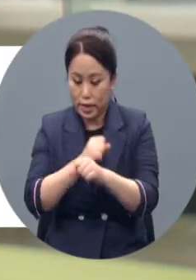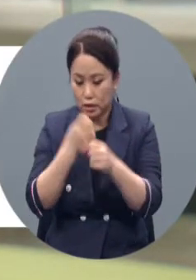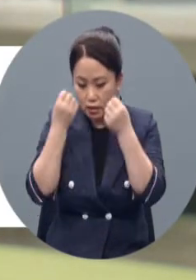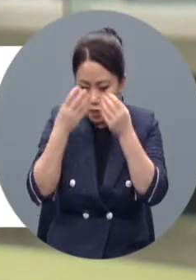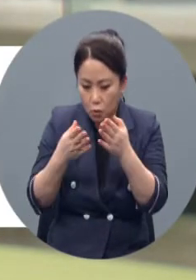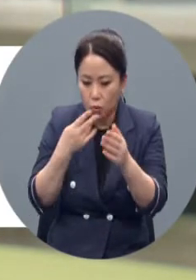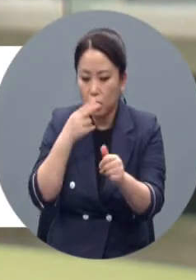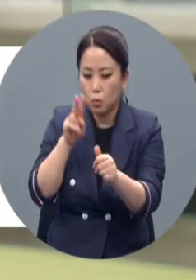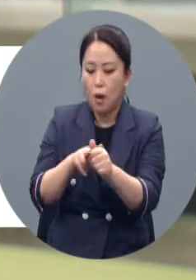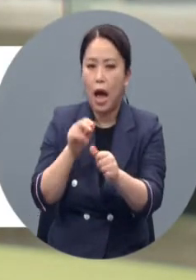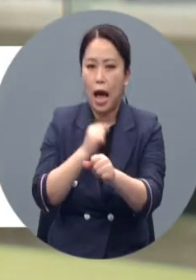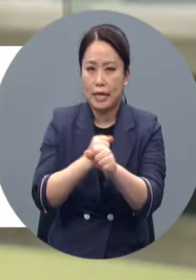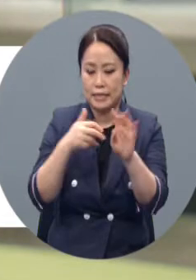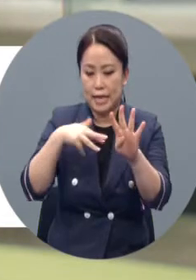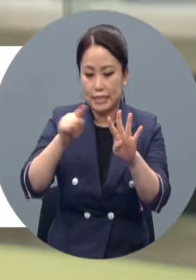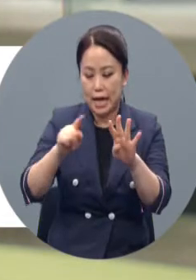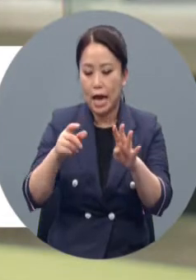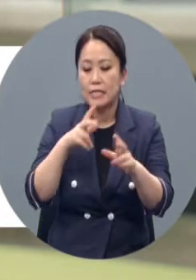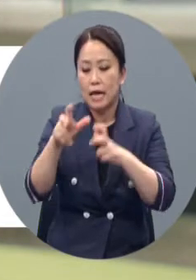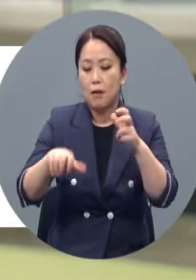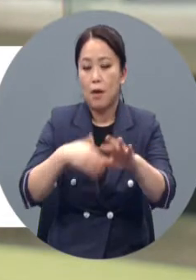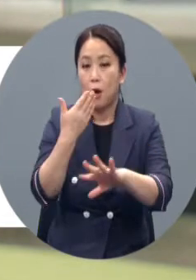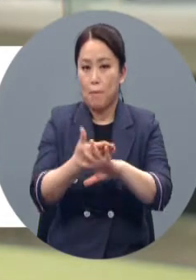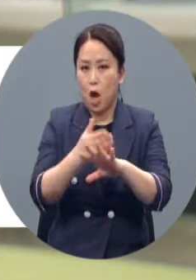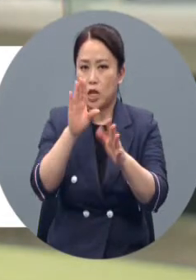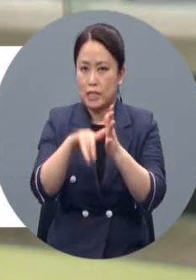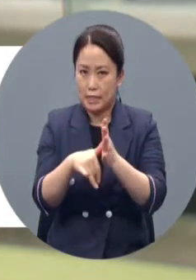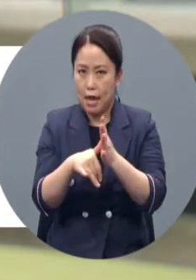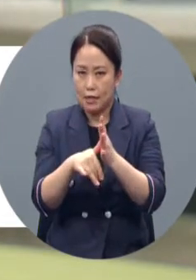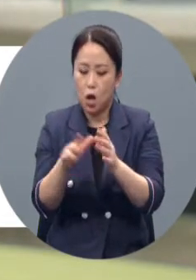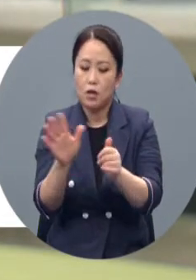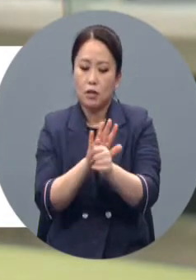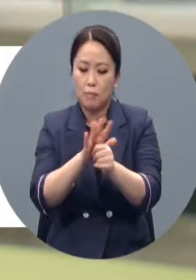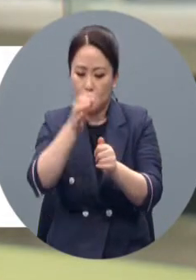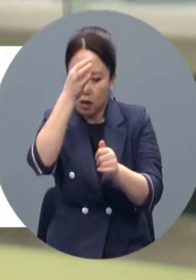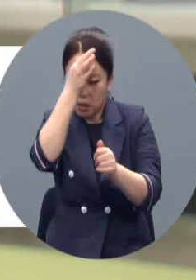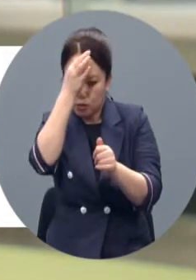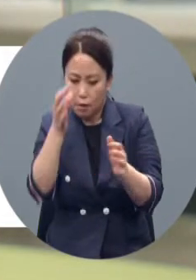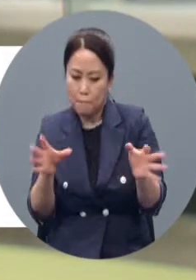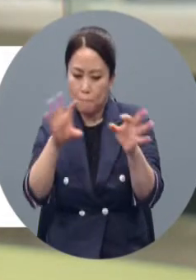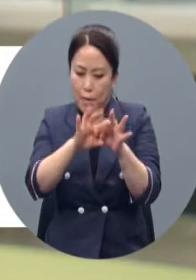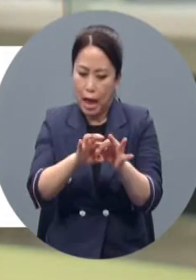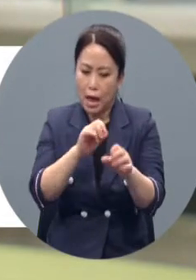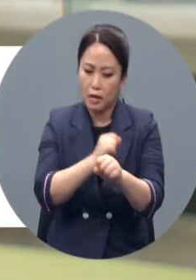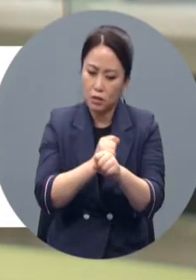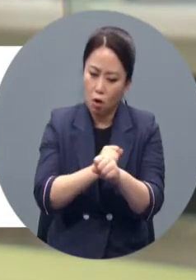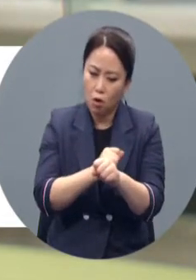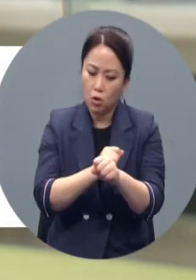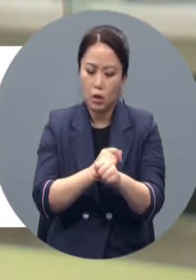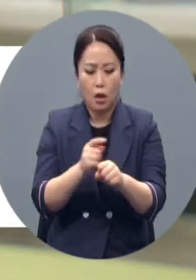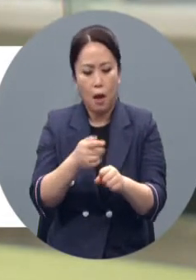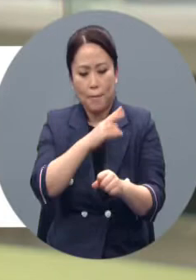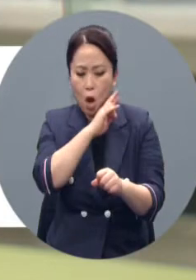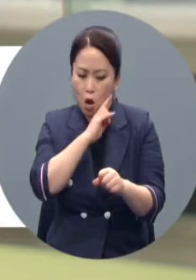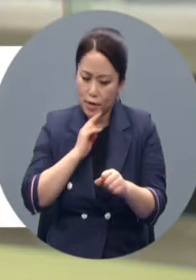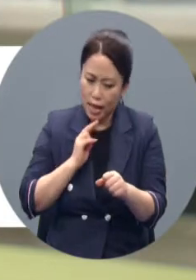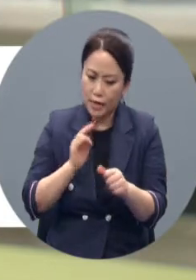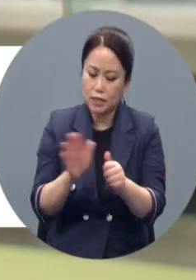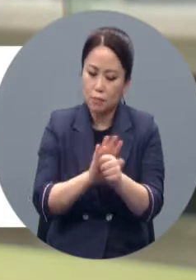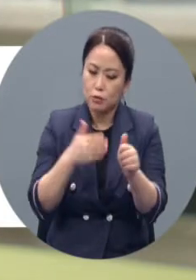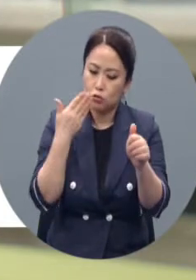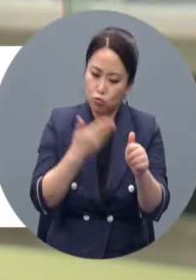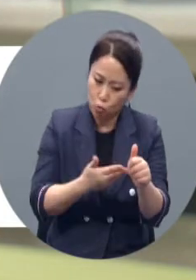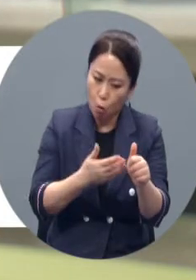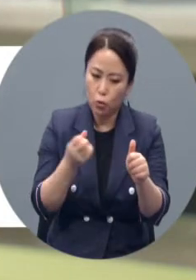도전하고 있는 4차 산업혁명 시대에 서비스 기술들을 접목을 해서 어떻게 하면 보다 편리하게 서비스를 제공하고